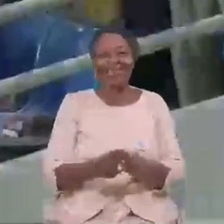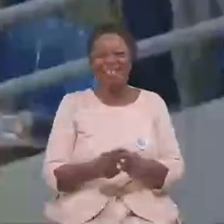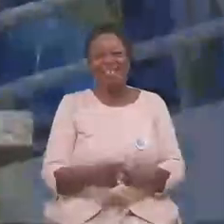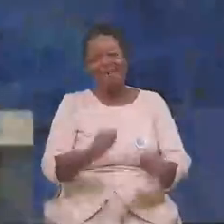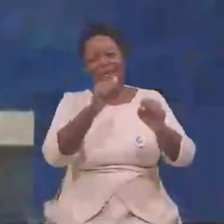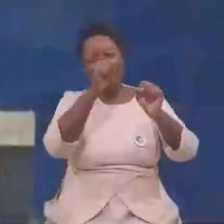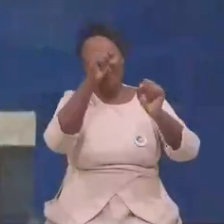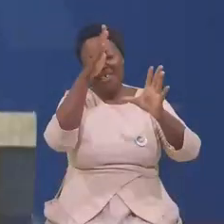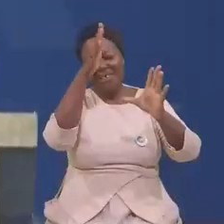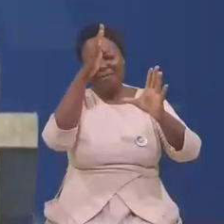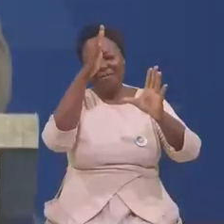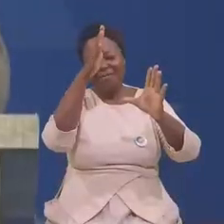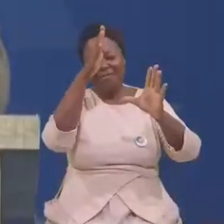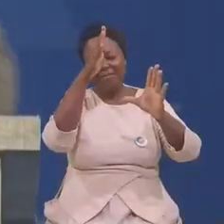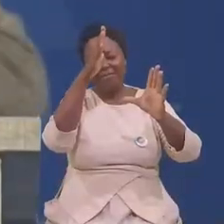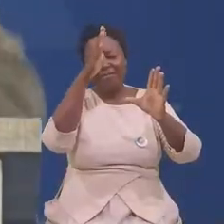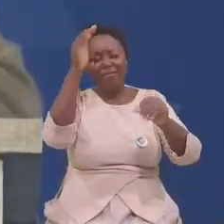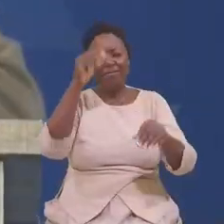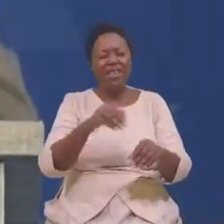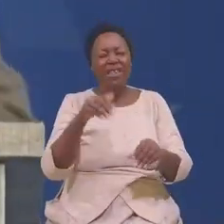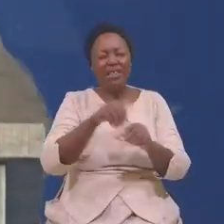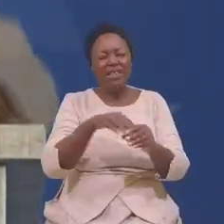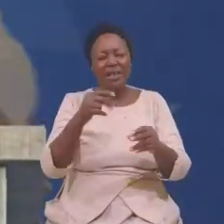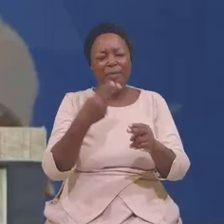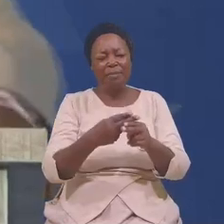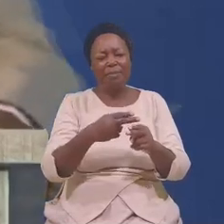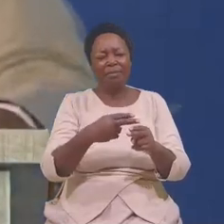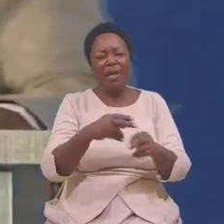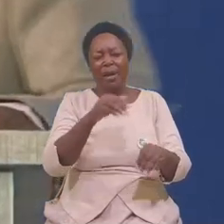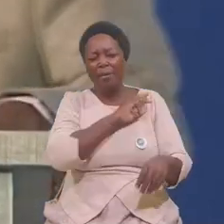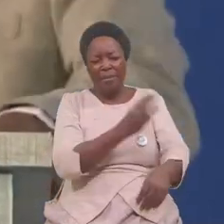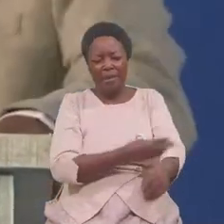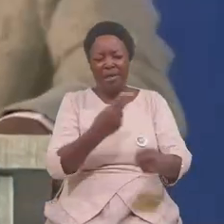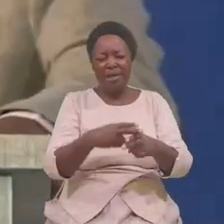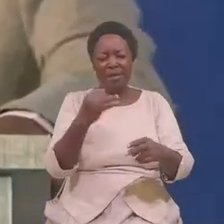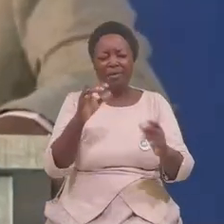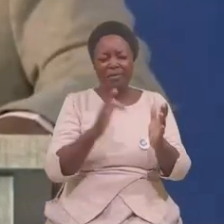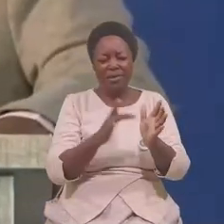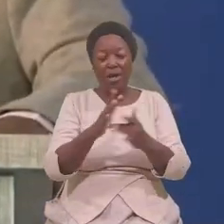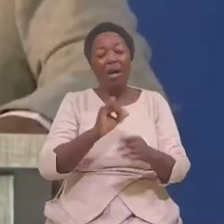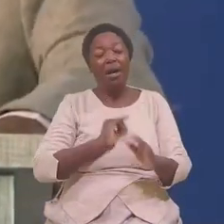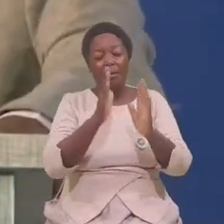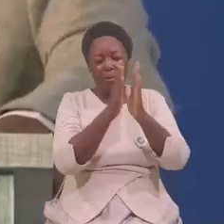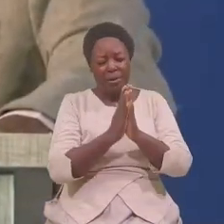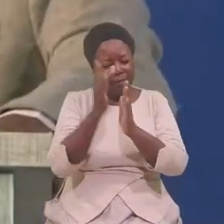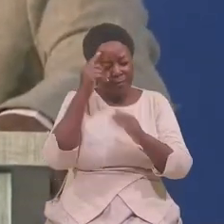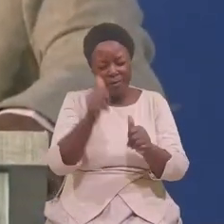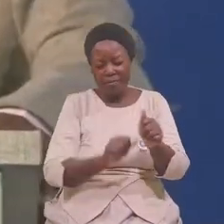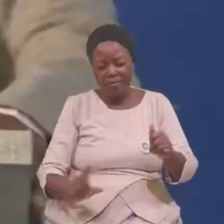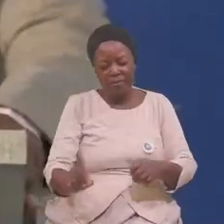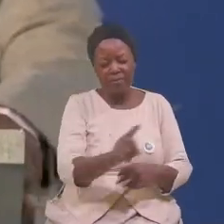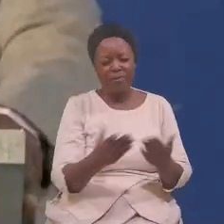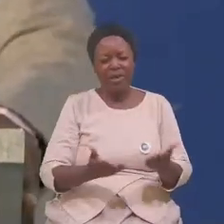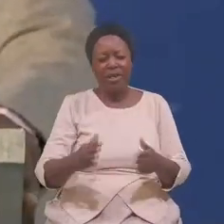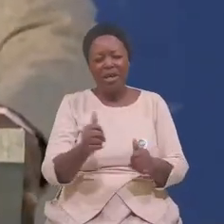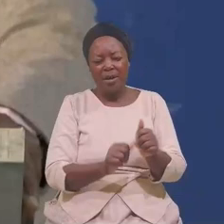Paix. Au nom puissant de Jésus, je prie pour chacun ici, tous ceux